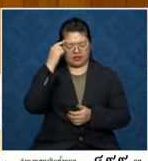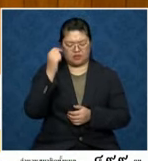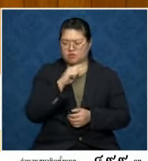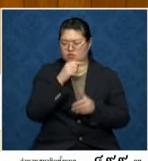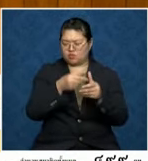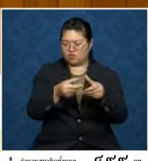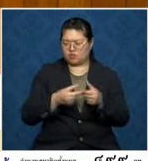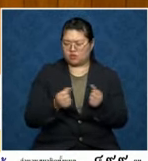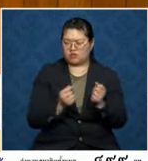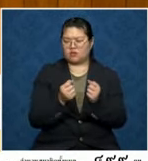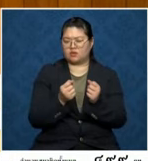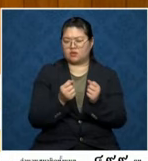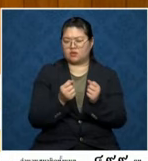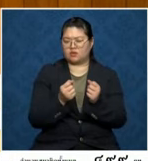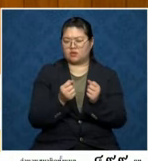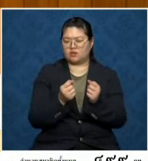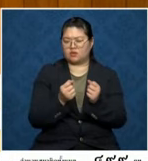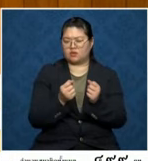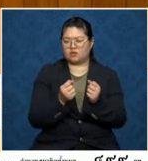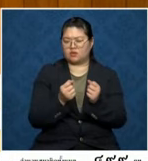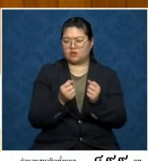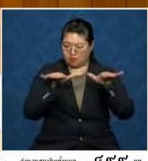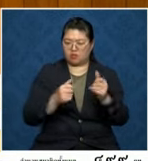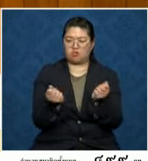าเชื่อถืออยากจะกราบเรียนว่า